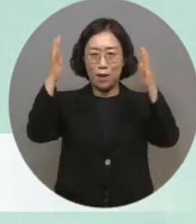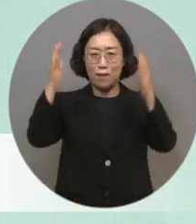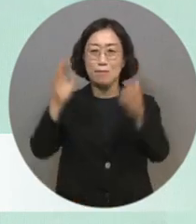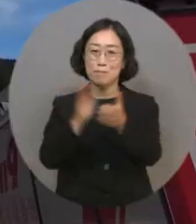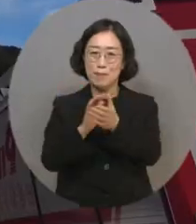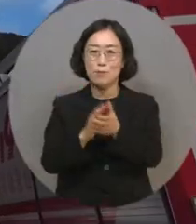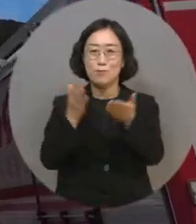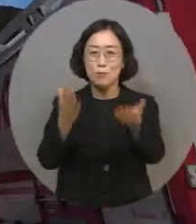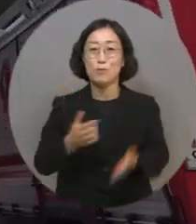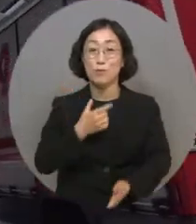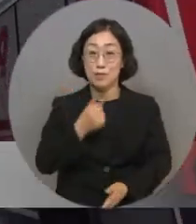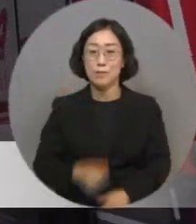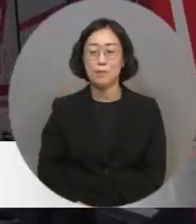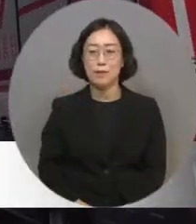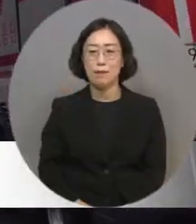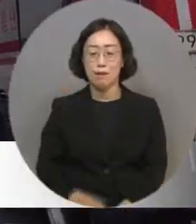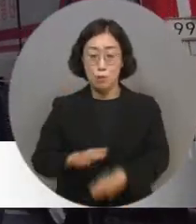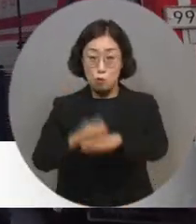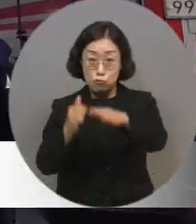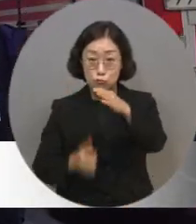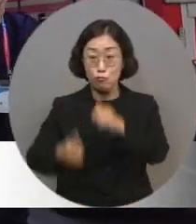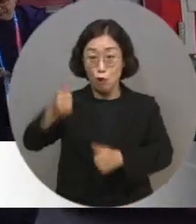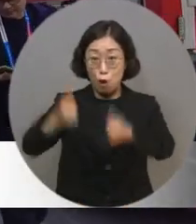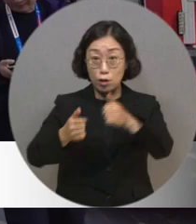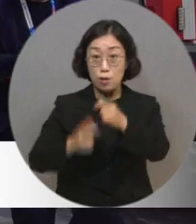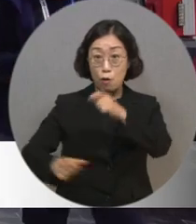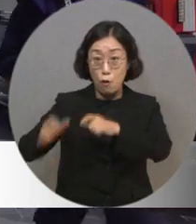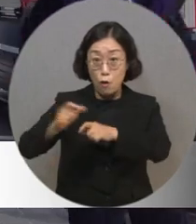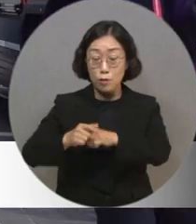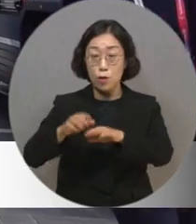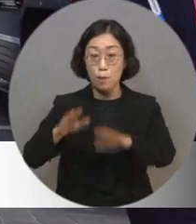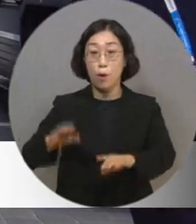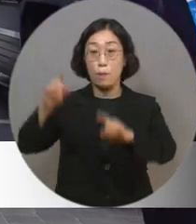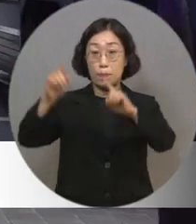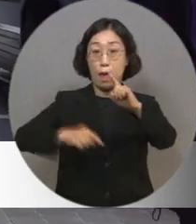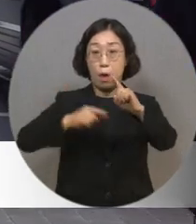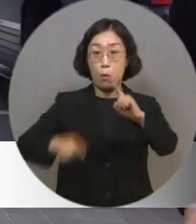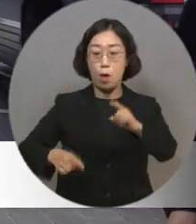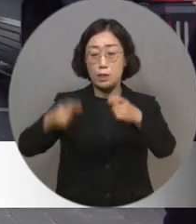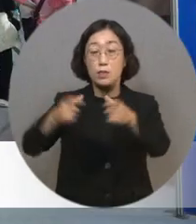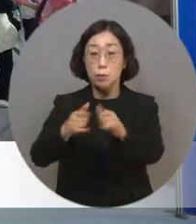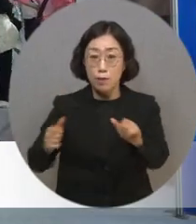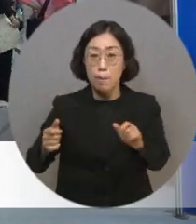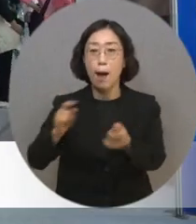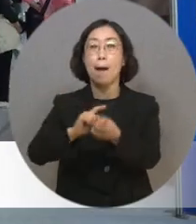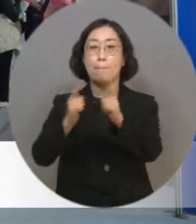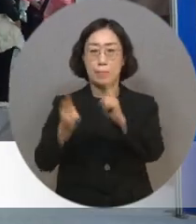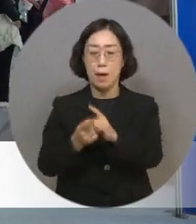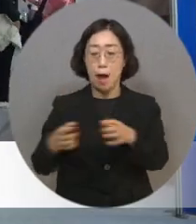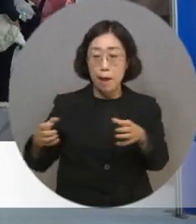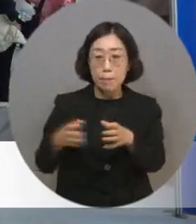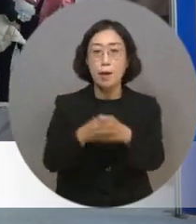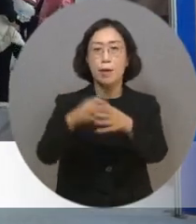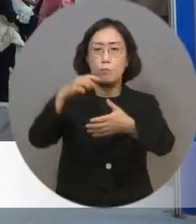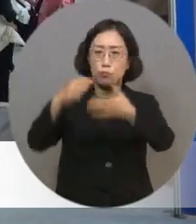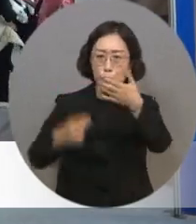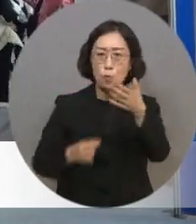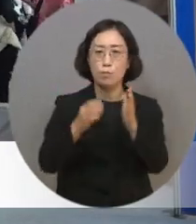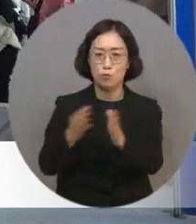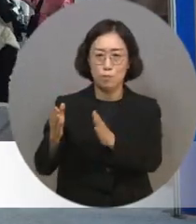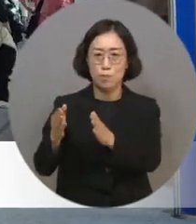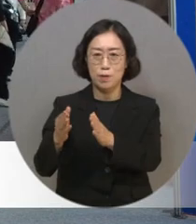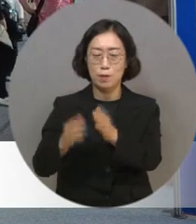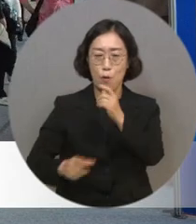보내겠습니다. 선수들의 경기와 함께 이번 대회에서는 시민들과 호흡하는 다양한 프로그램이 시도되며